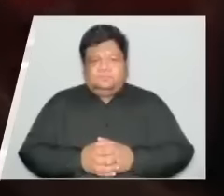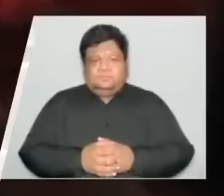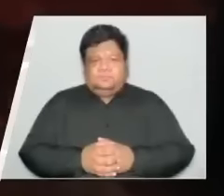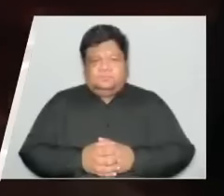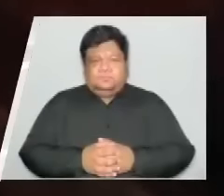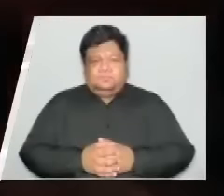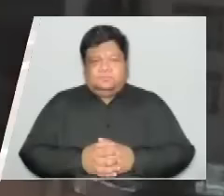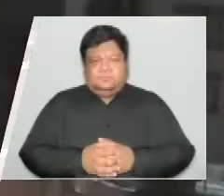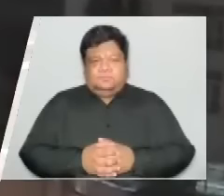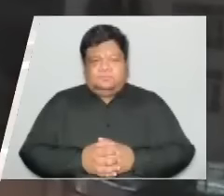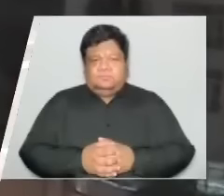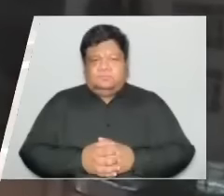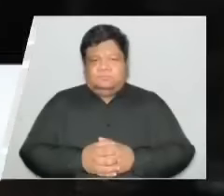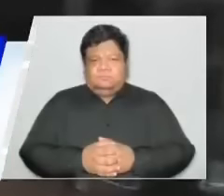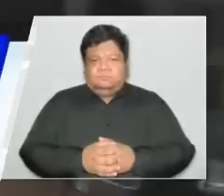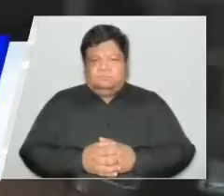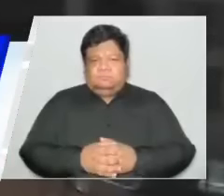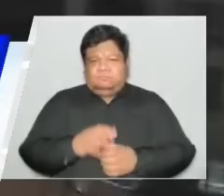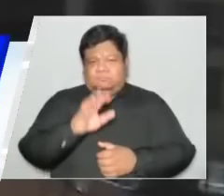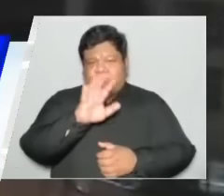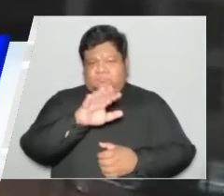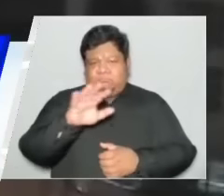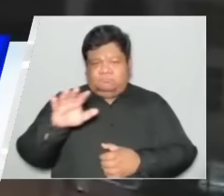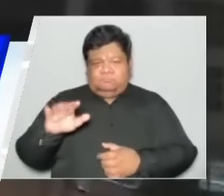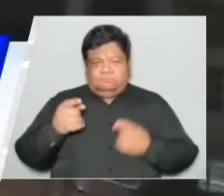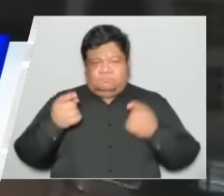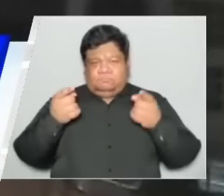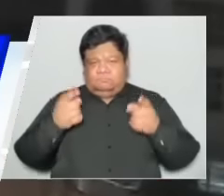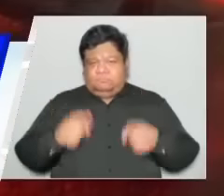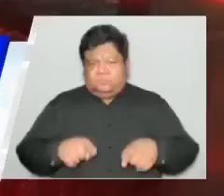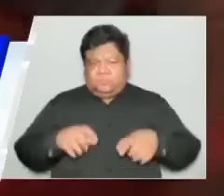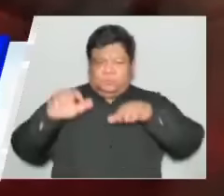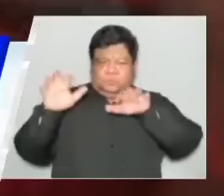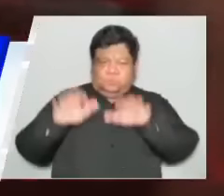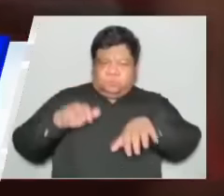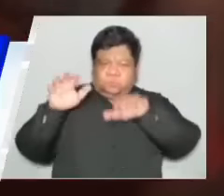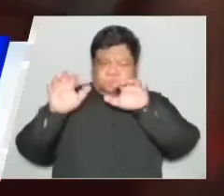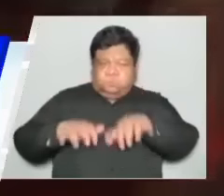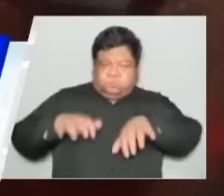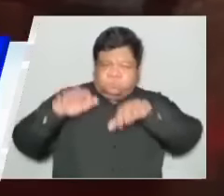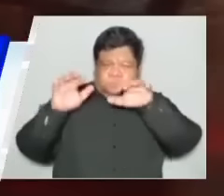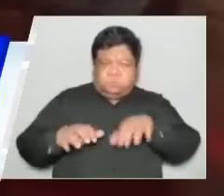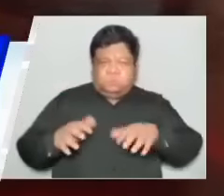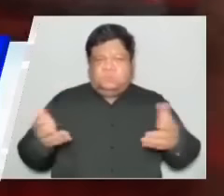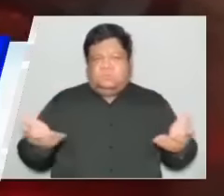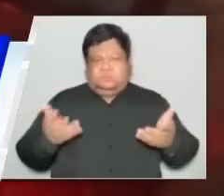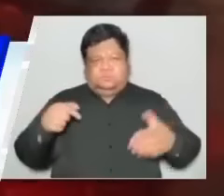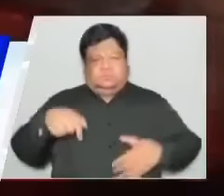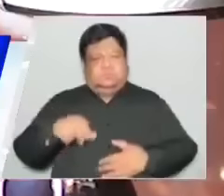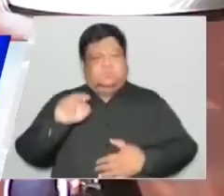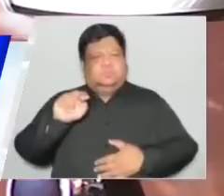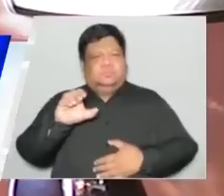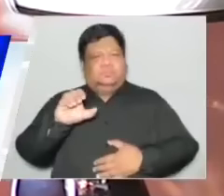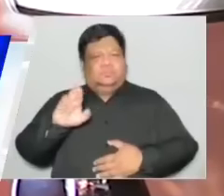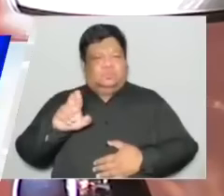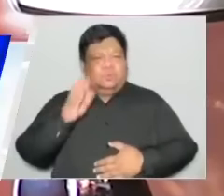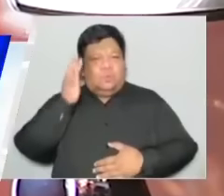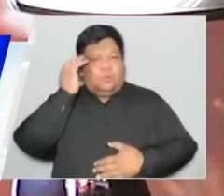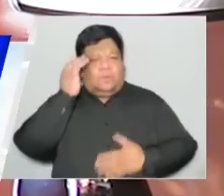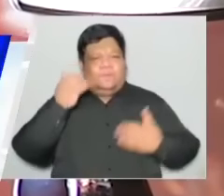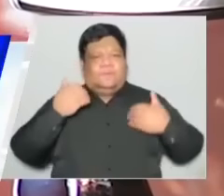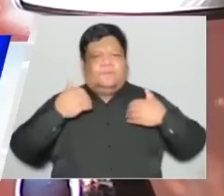Mga kapuso, malakas na buhos ng ulan ang namerwisyo sa mga taga-Metro Manila ngayong gabi dahil sa localized thunderstorms. Sa